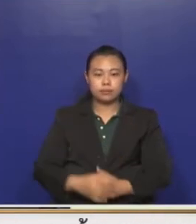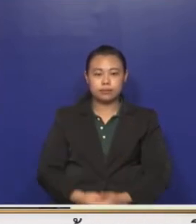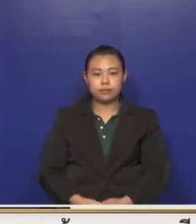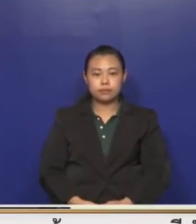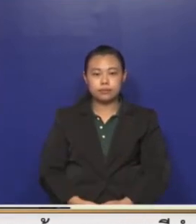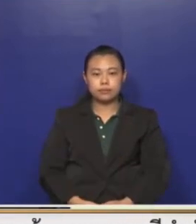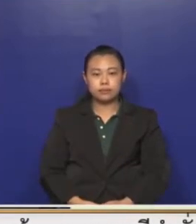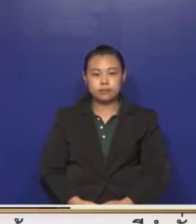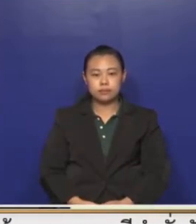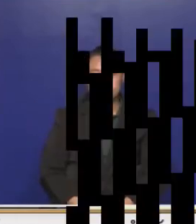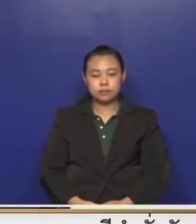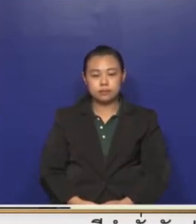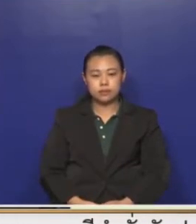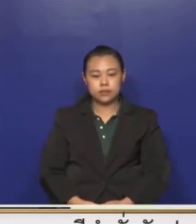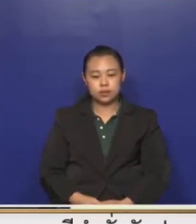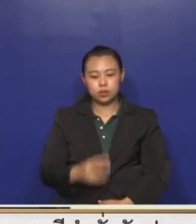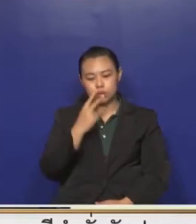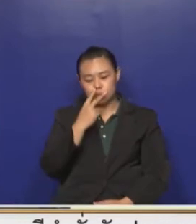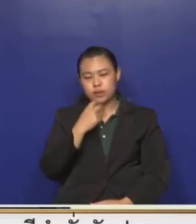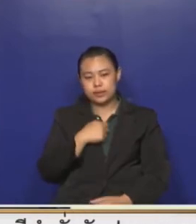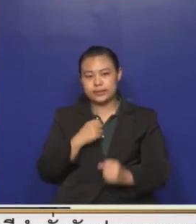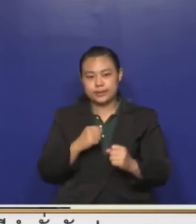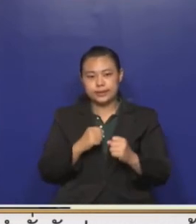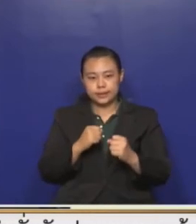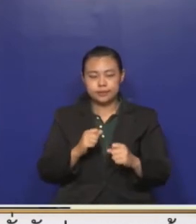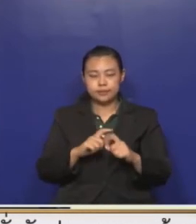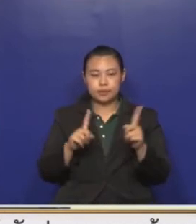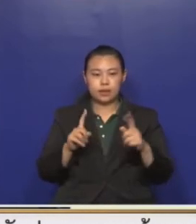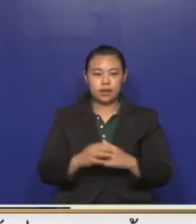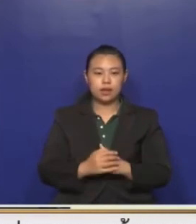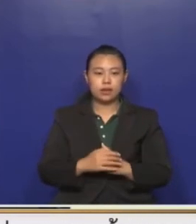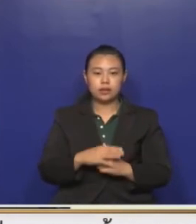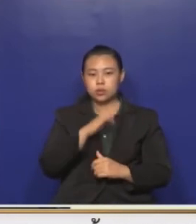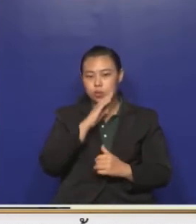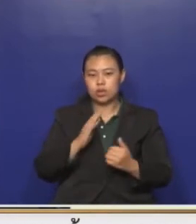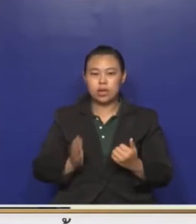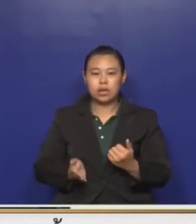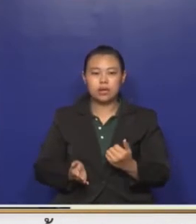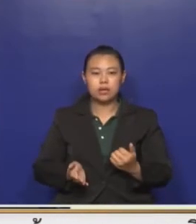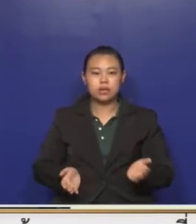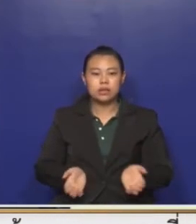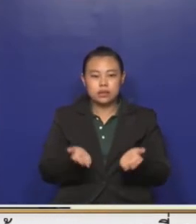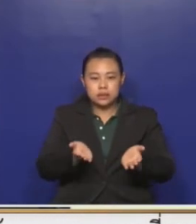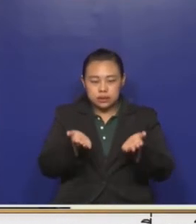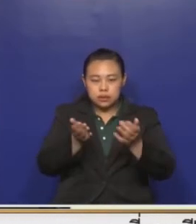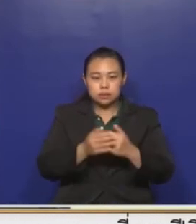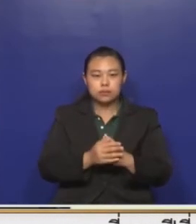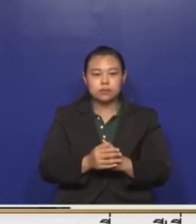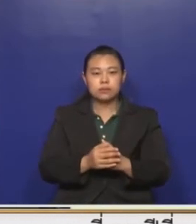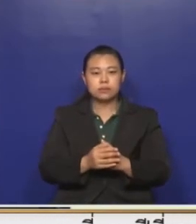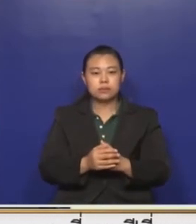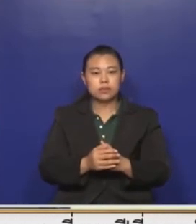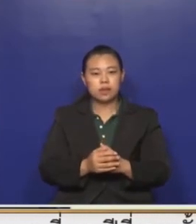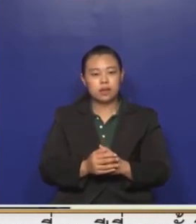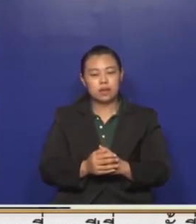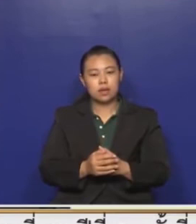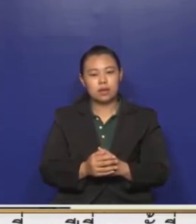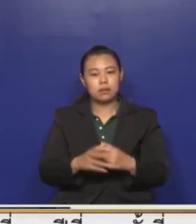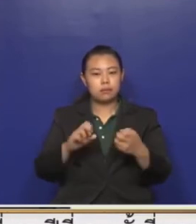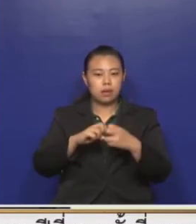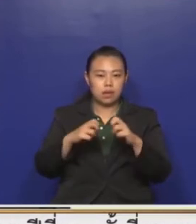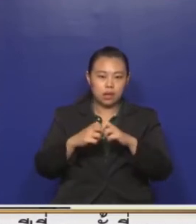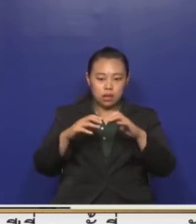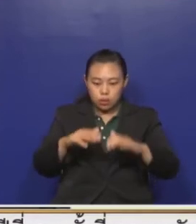งดูเหือนว่าเราพยายามจะมีแต่การที่จะขับเคลื่อนให้เกิดขได้จรงเพื่จะลปัหานี้ยัจรงจัง